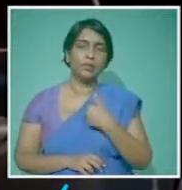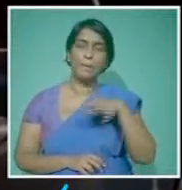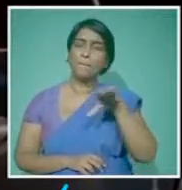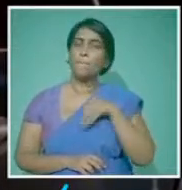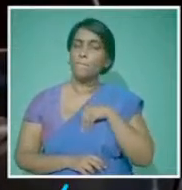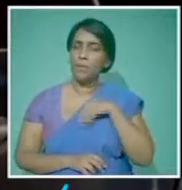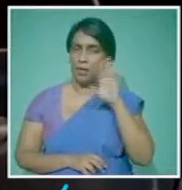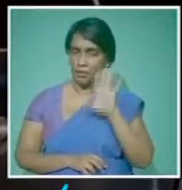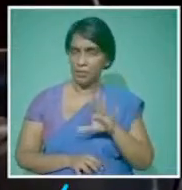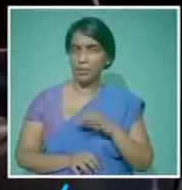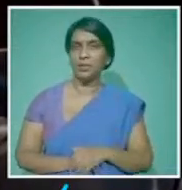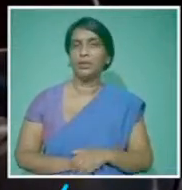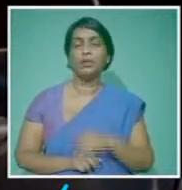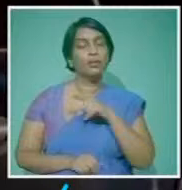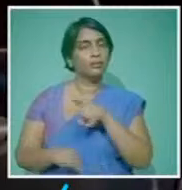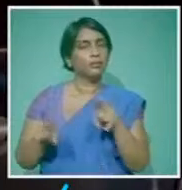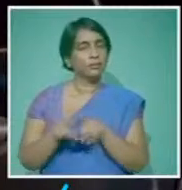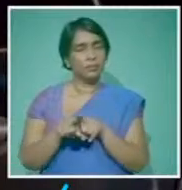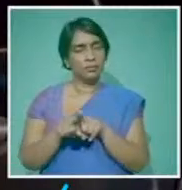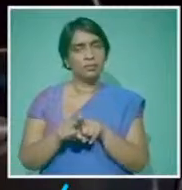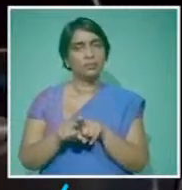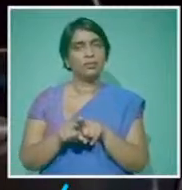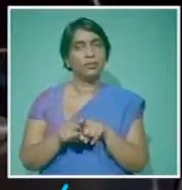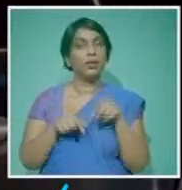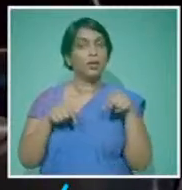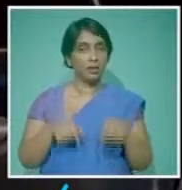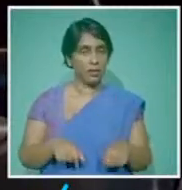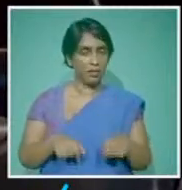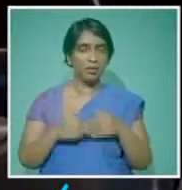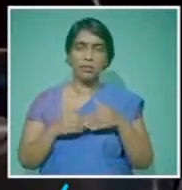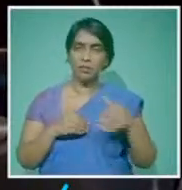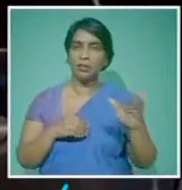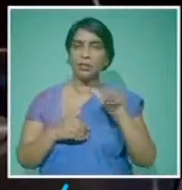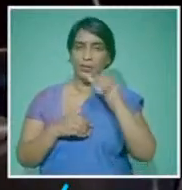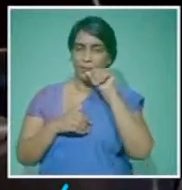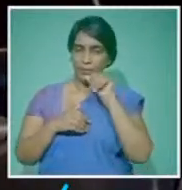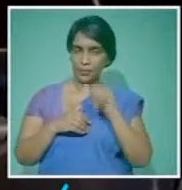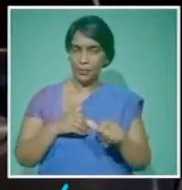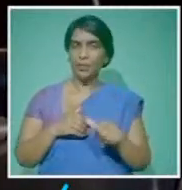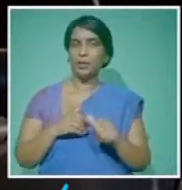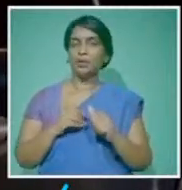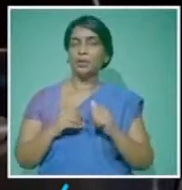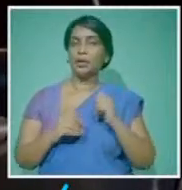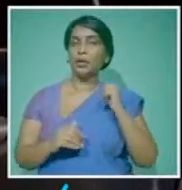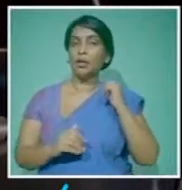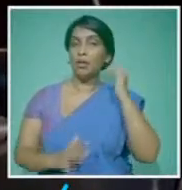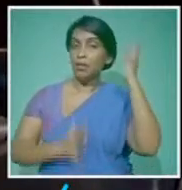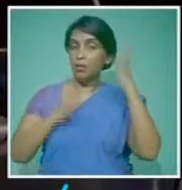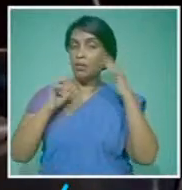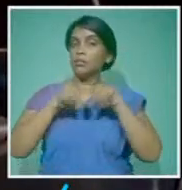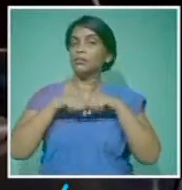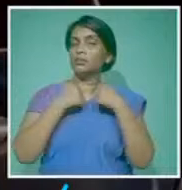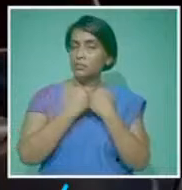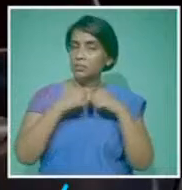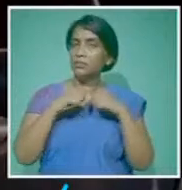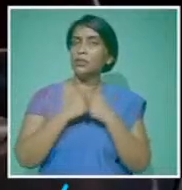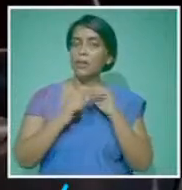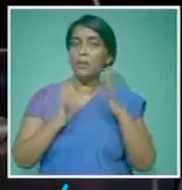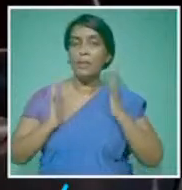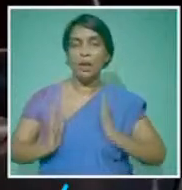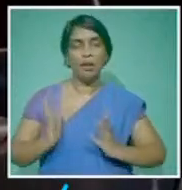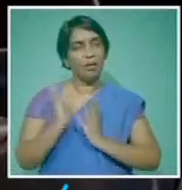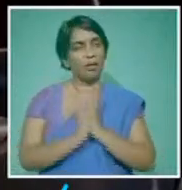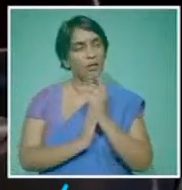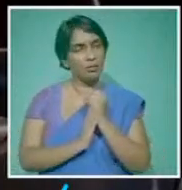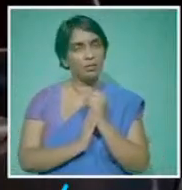පිළිගන්න සිද්ධ වෙනවා. ඒ නිසා අද වෙනකොට ඇත්තටම ජාත්‍යන්තර ආයතන වුණත් මානව